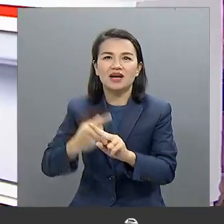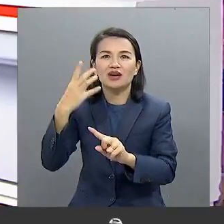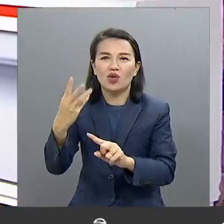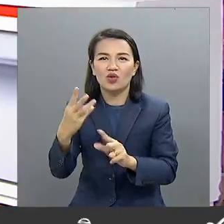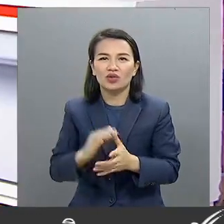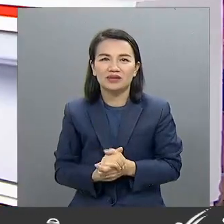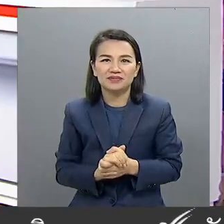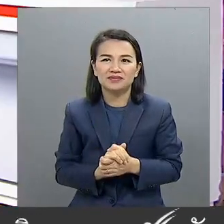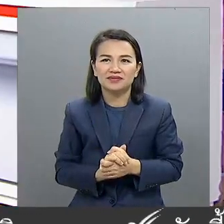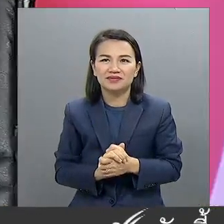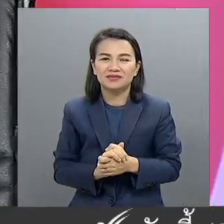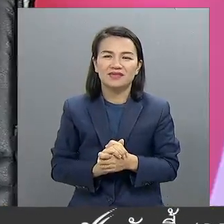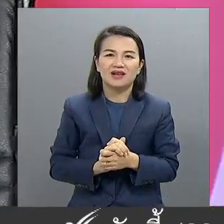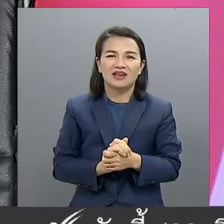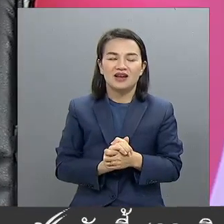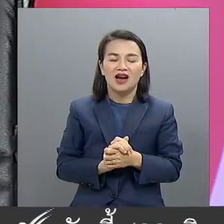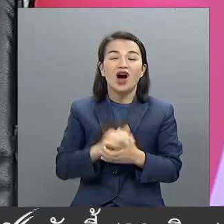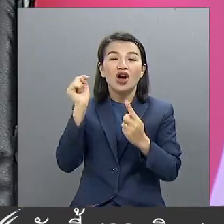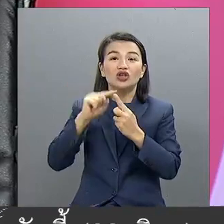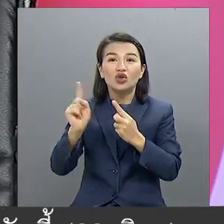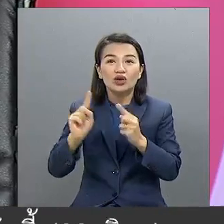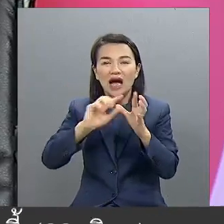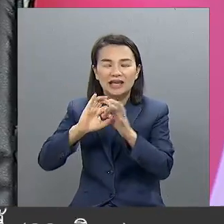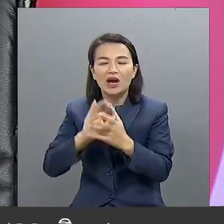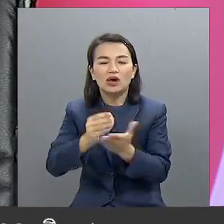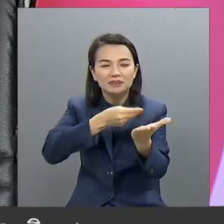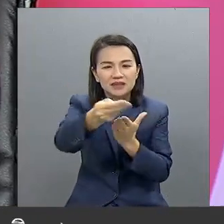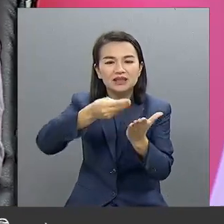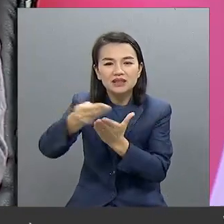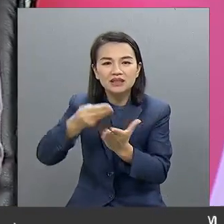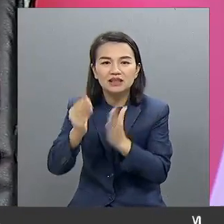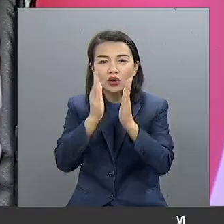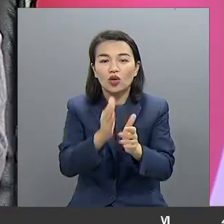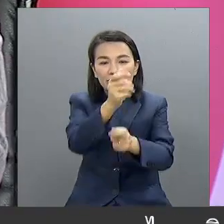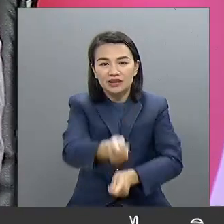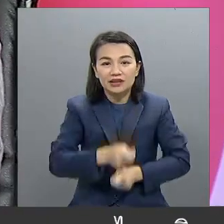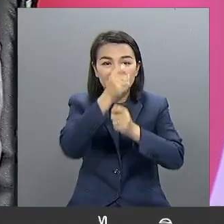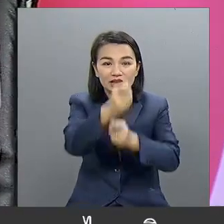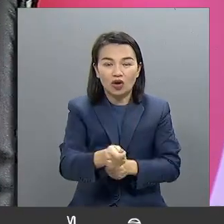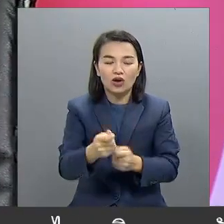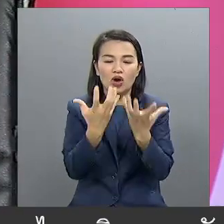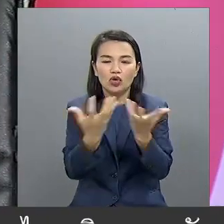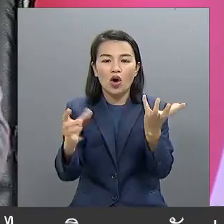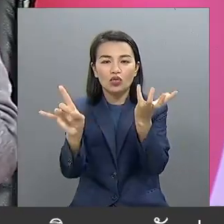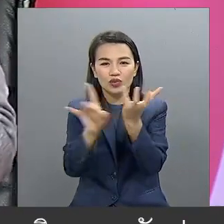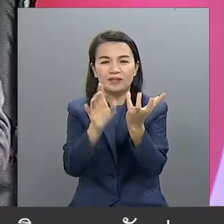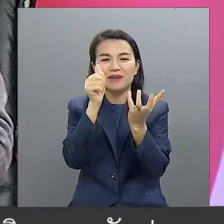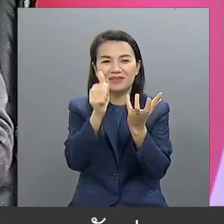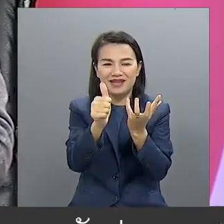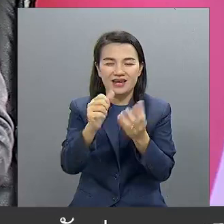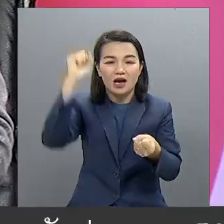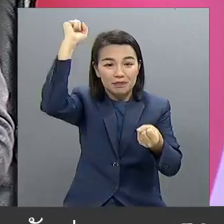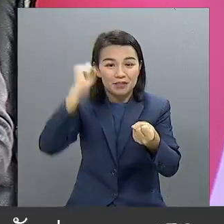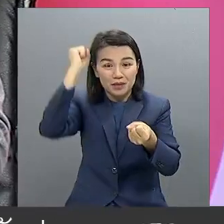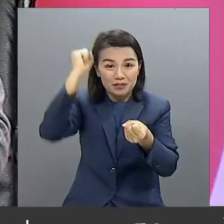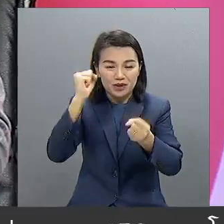ช่วยอุดหนุนสินคากระเศรตกรณของไทยเรานะครับที่สำคญก็คอเป็สนคาคณภาพแล้วก็ปลอดสารผิดวยนะครับเด๋พคผ